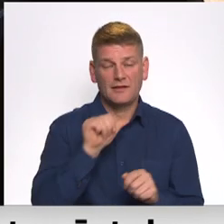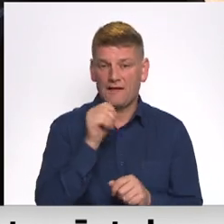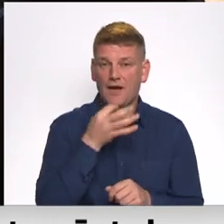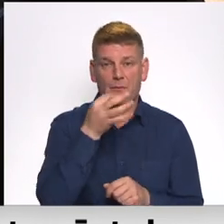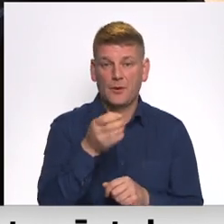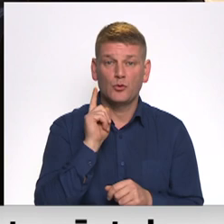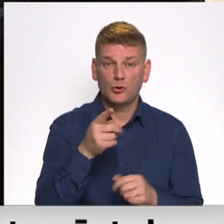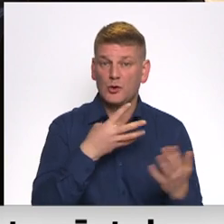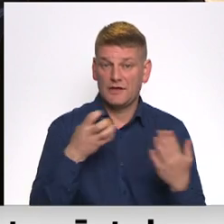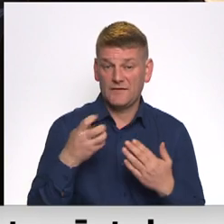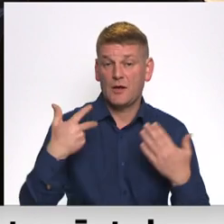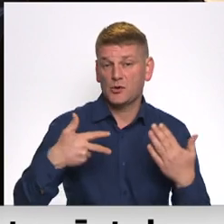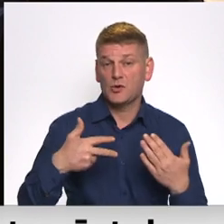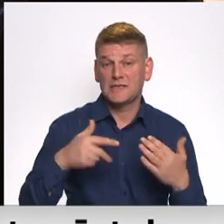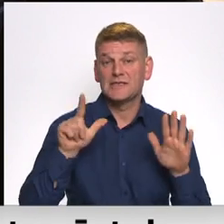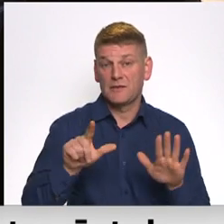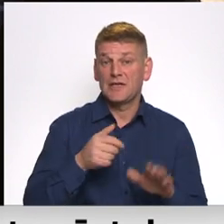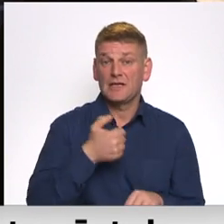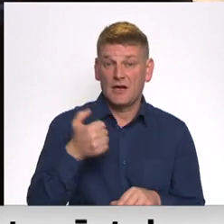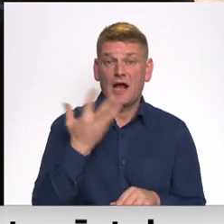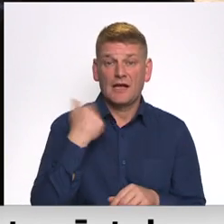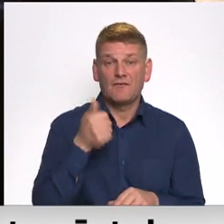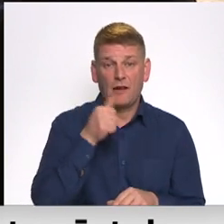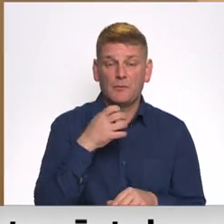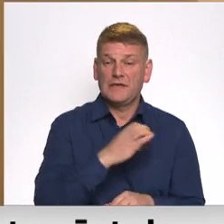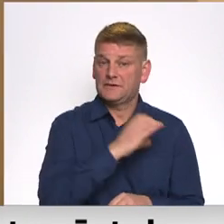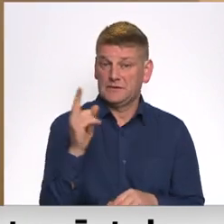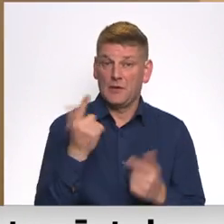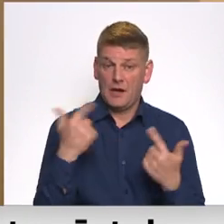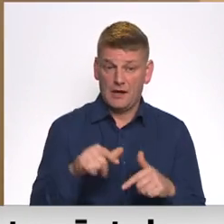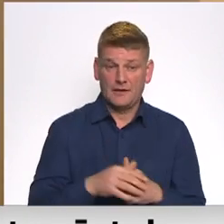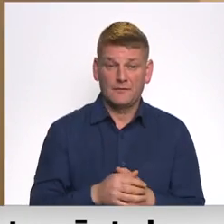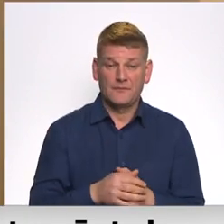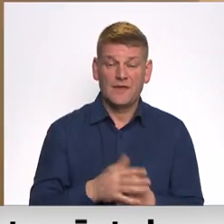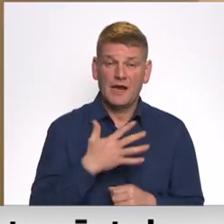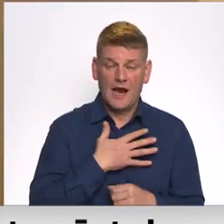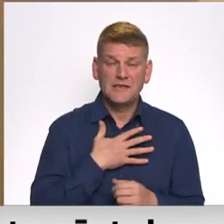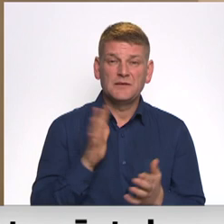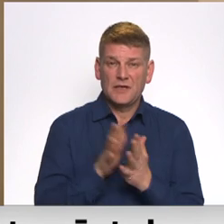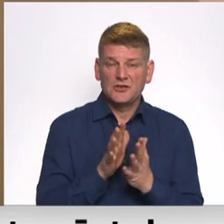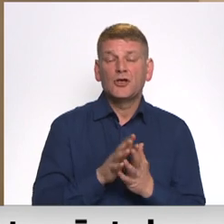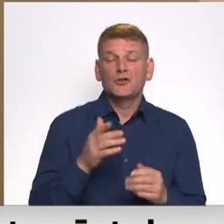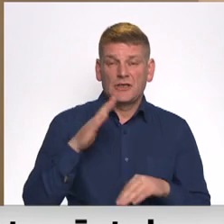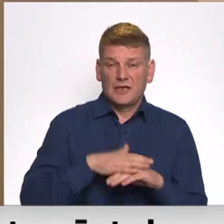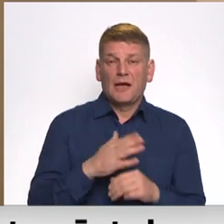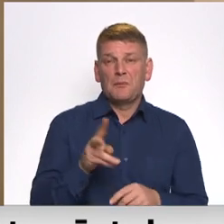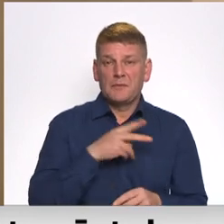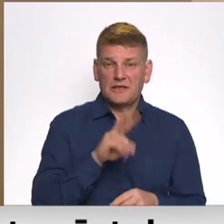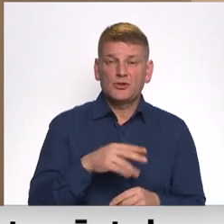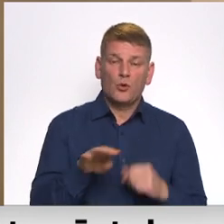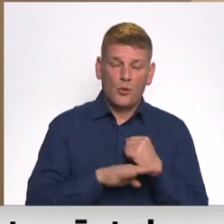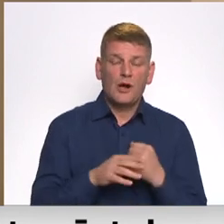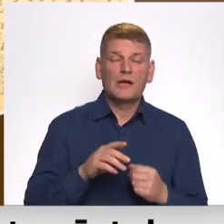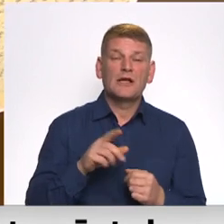paust 1987. Gadā, kad vēl valdīja padomi laiki. Gaisa piesārņošanas dēļ mirst koki. Latvijas likteņu